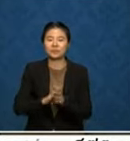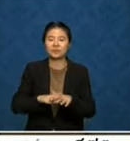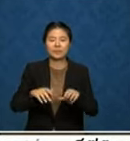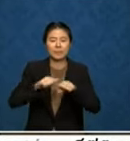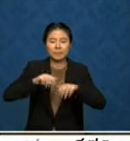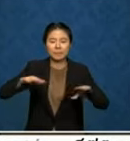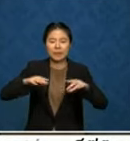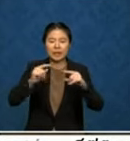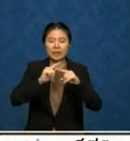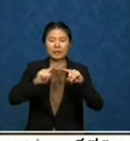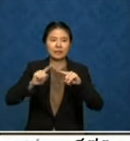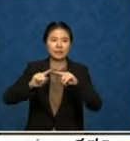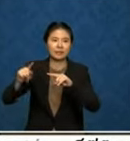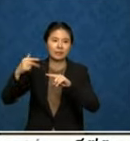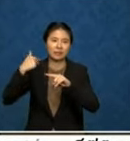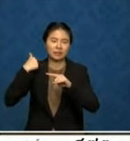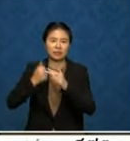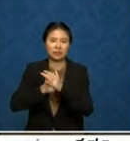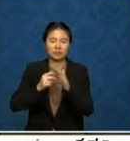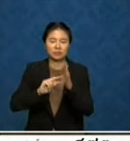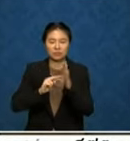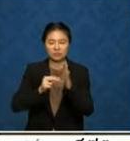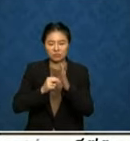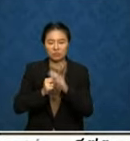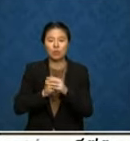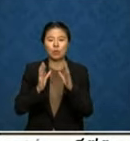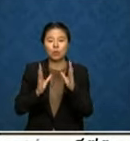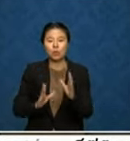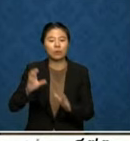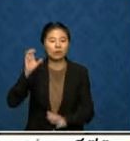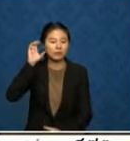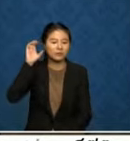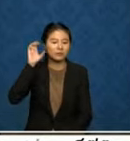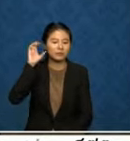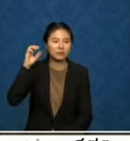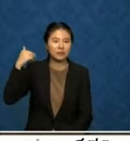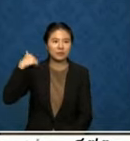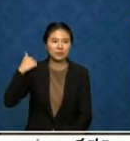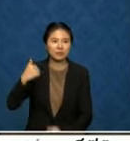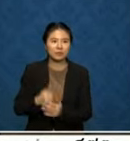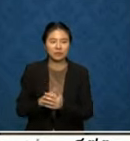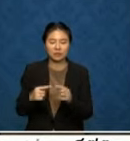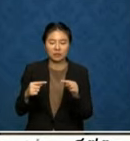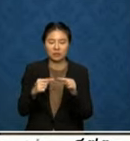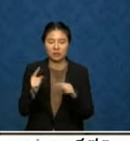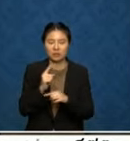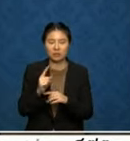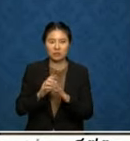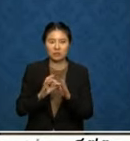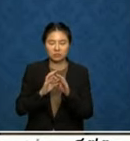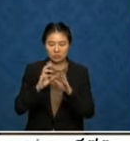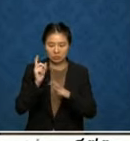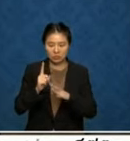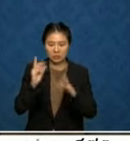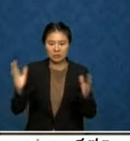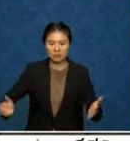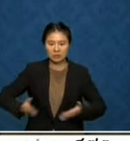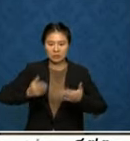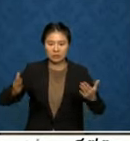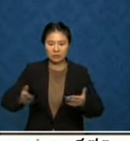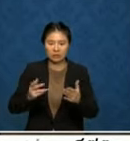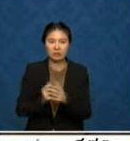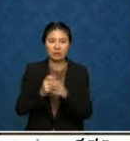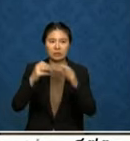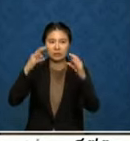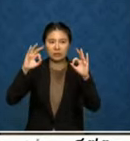ต่างๆซึ่งเหล่านี้ก็นับเป็นสื่อเหมือนกันทั้งสิ้นค่ะแน่นอนค่ะว่าในด้านหนึ่งเราต้องสนับสนุนให้สื่อมีเ